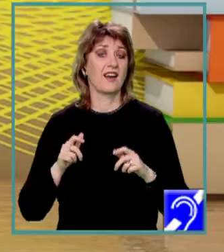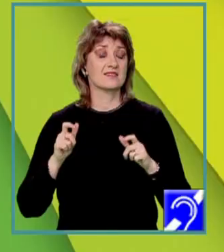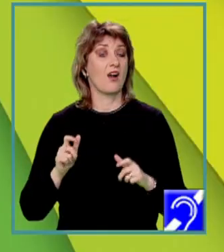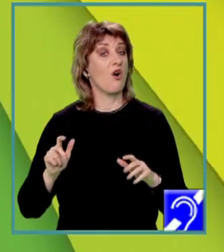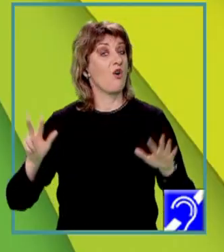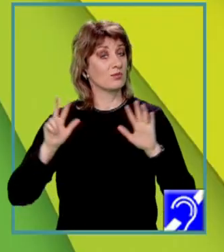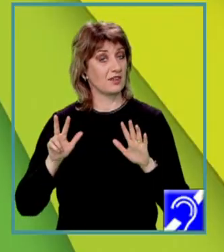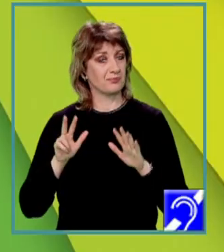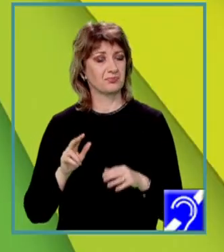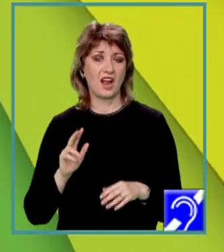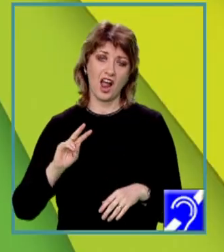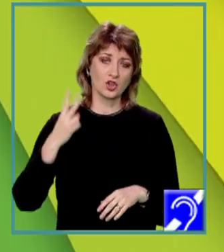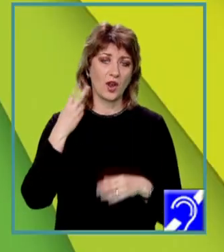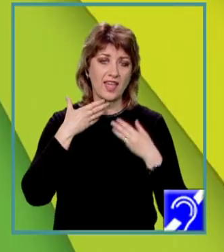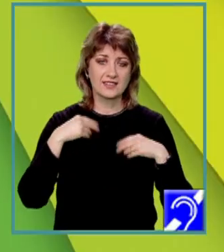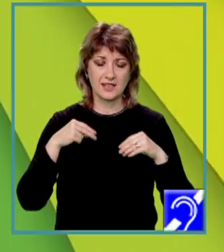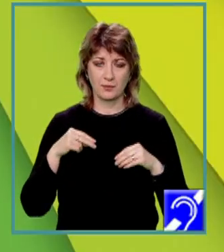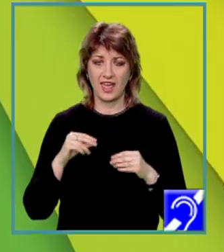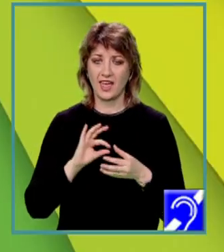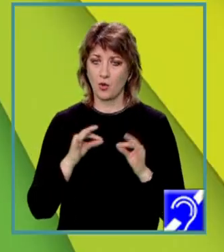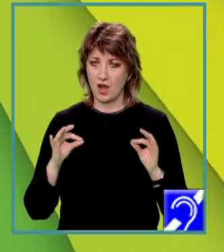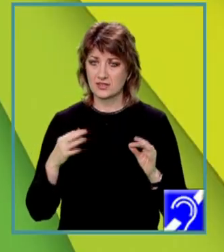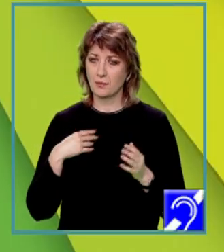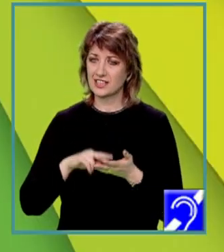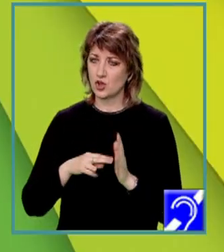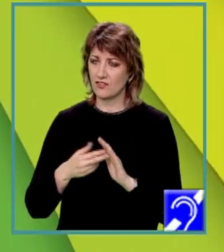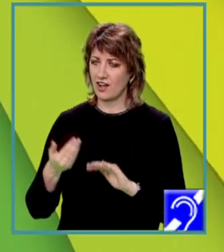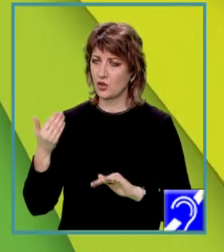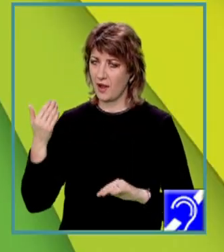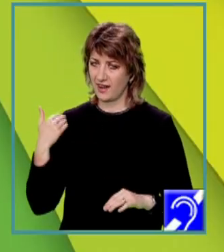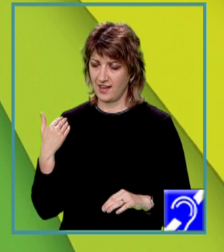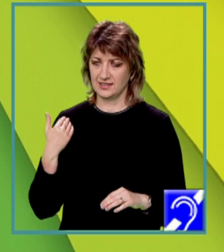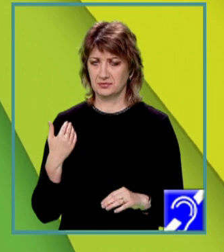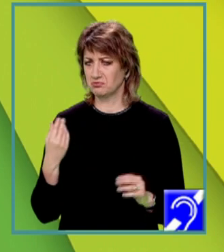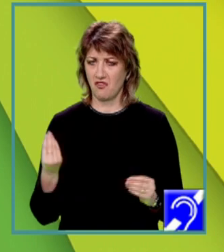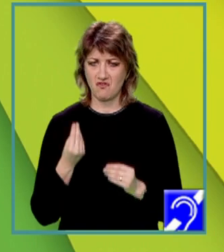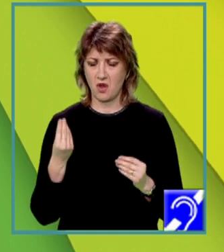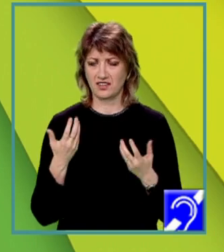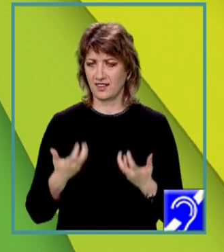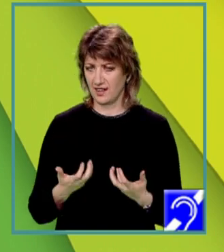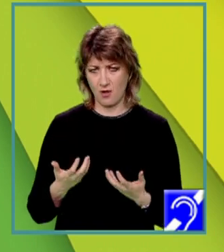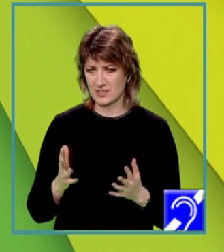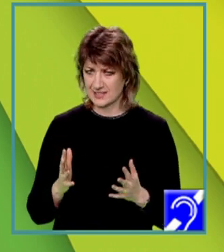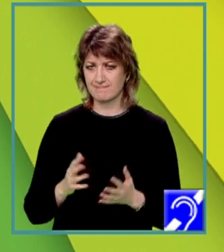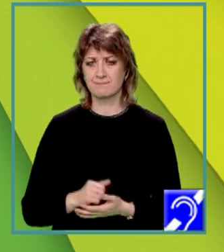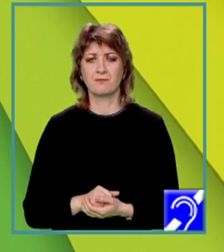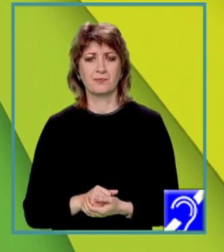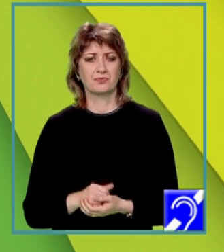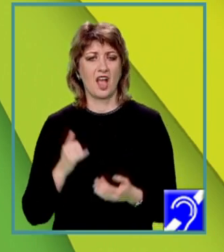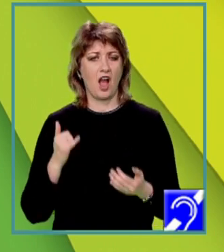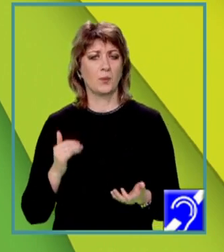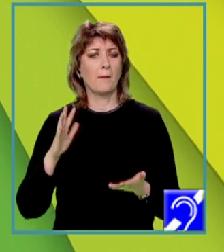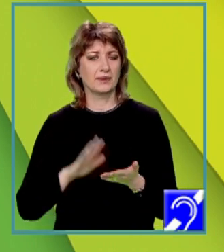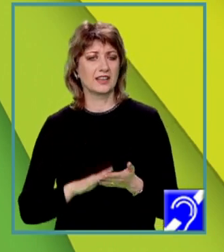al doilea exemplu este ecuația pe care am rezolvat o mai devreme am turnat foarte foarte greu noi acuma plecăm